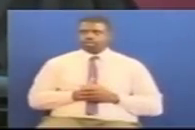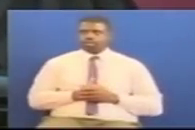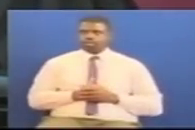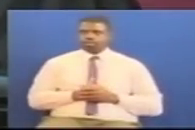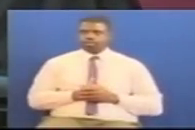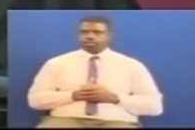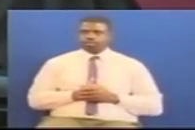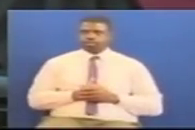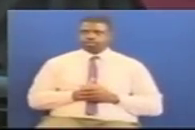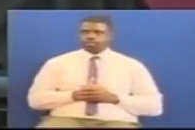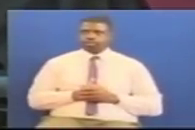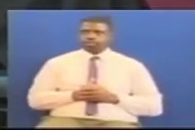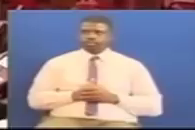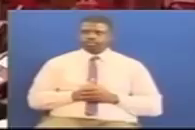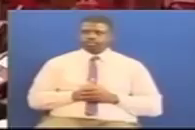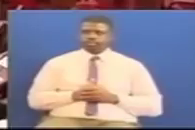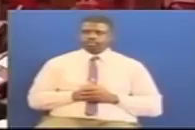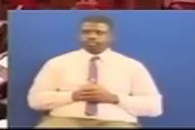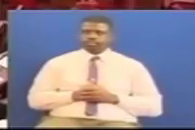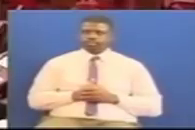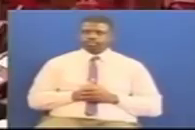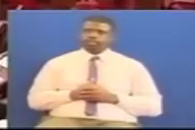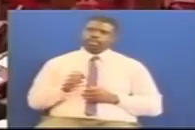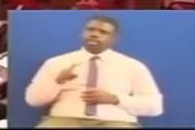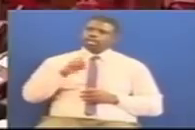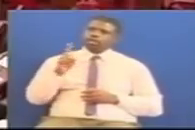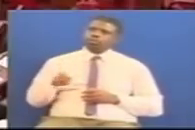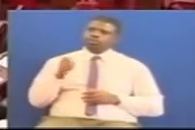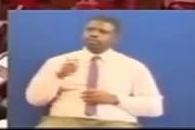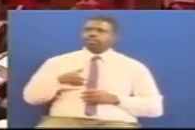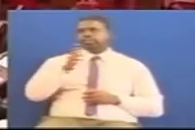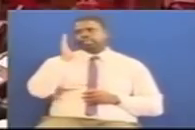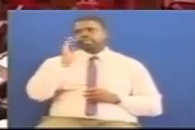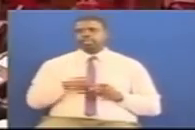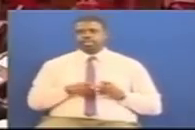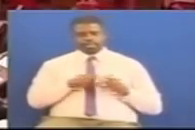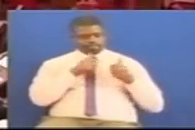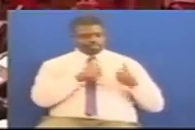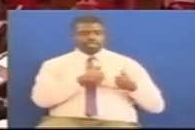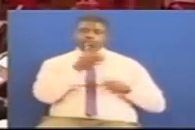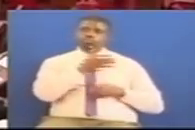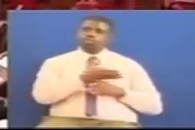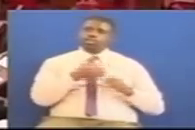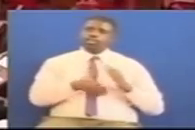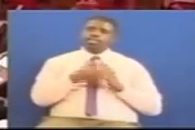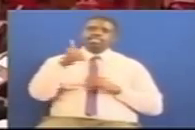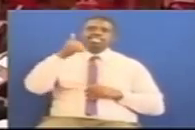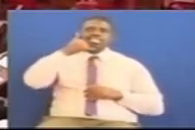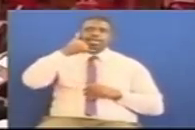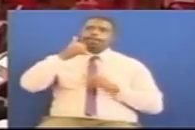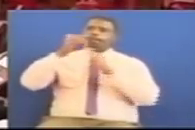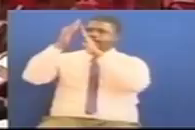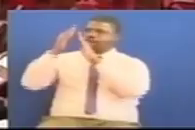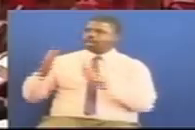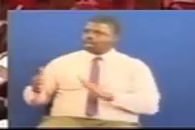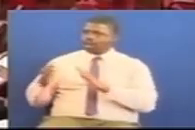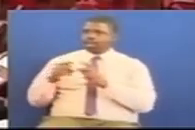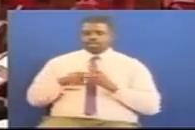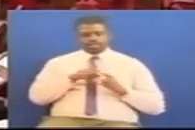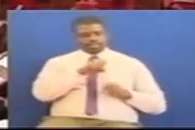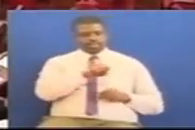Ujenzi, Uchukuzi na Mawasiliano. Anauliza, serikali iliahidi kujenga minara ya simu katika kata za